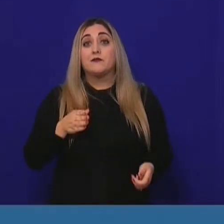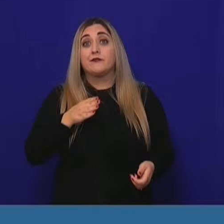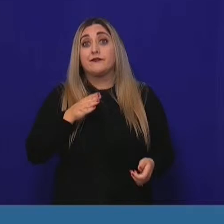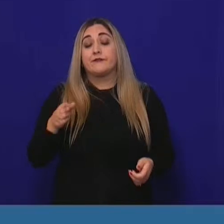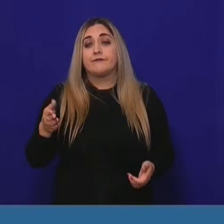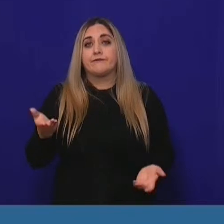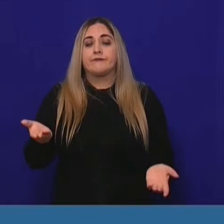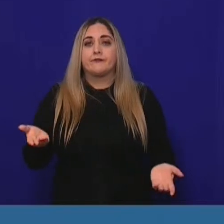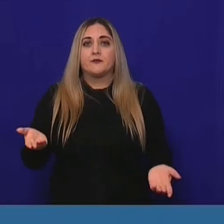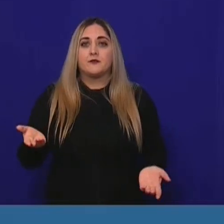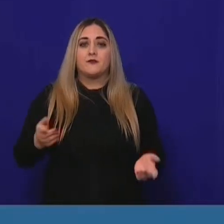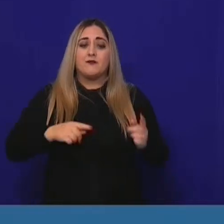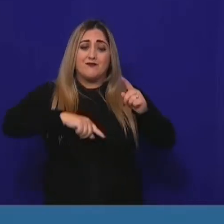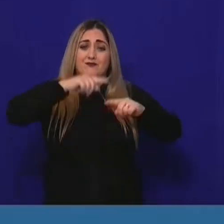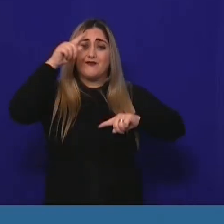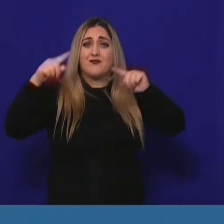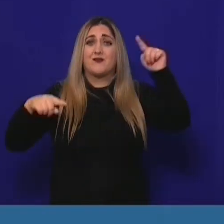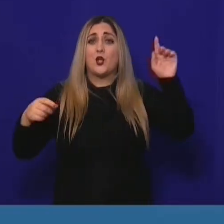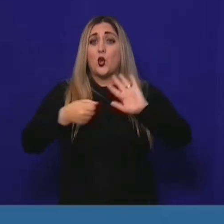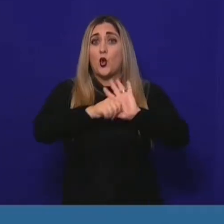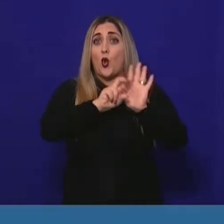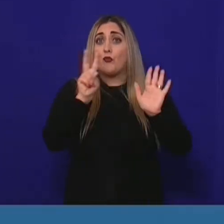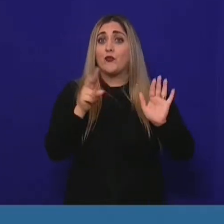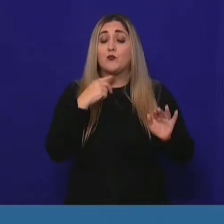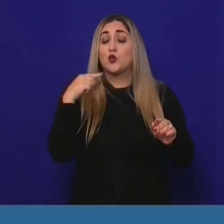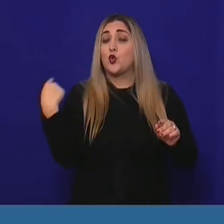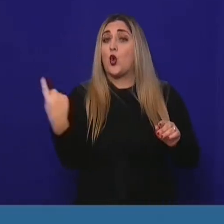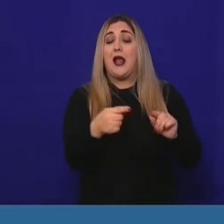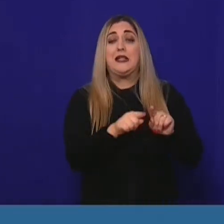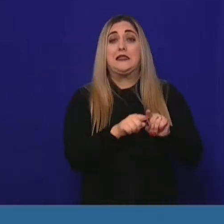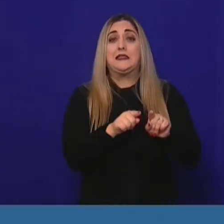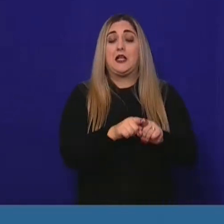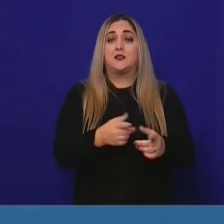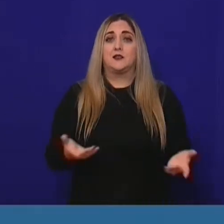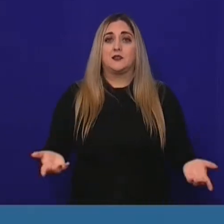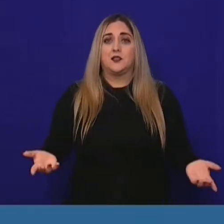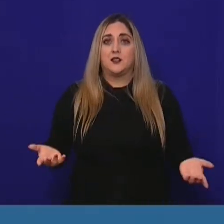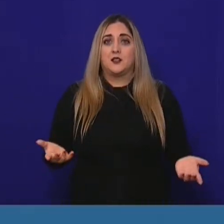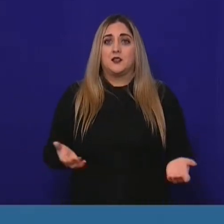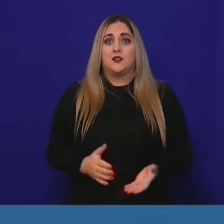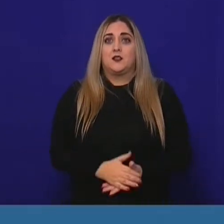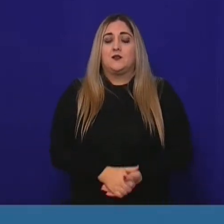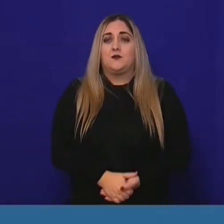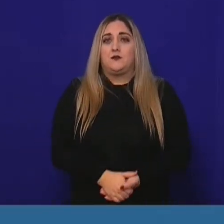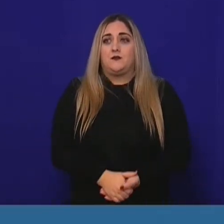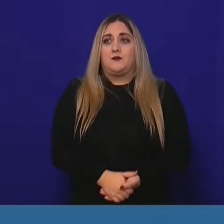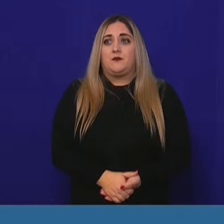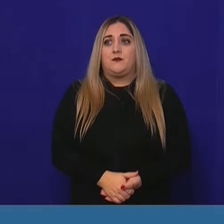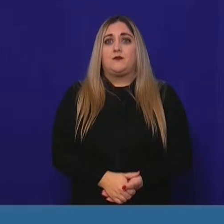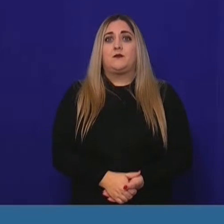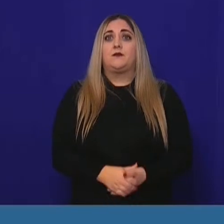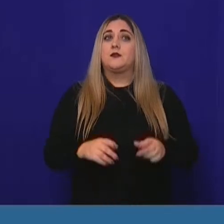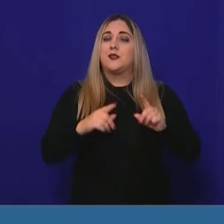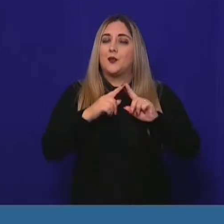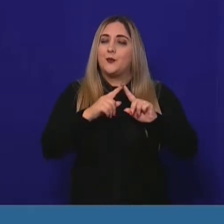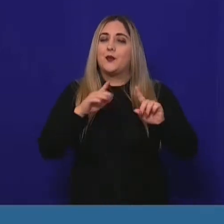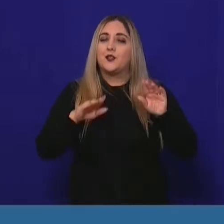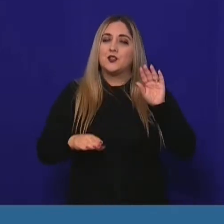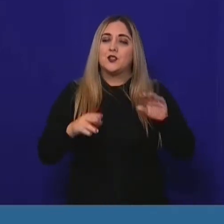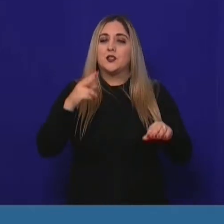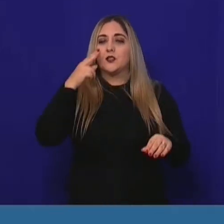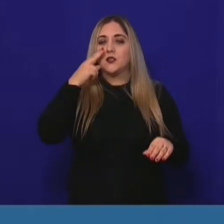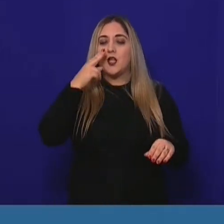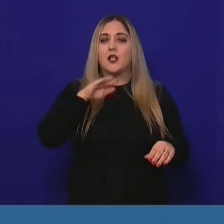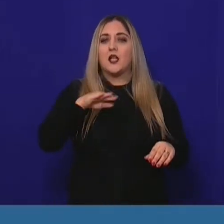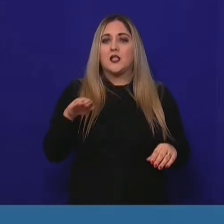min ikun qrib ħafna kif qed tajjeb inti li ħareġ pożittiv u mbagħad jitlef ħajtu, però mbagħad ġieli tara każijiet li